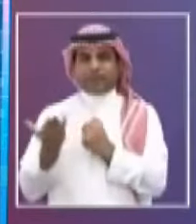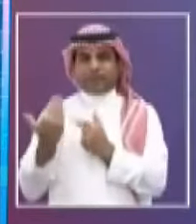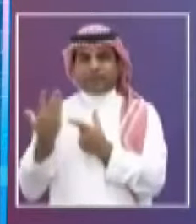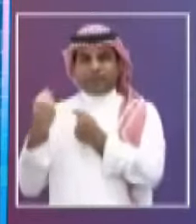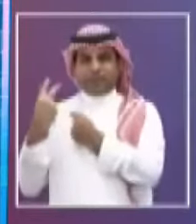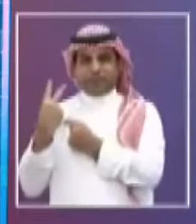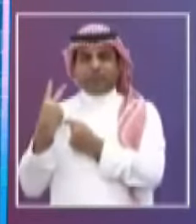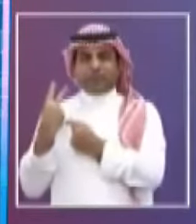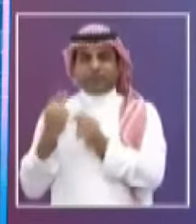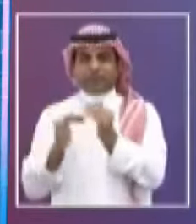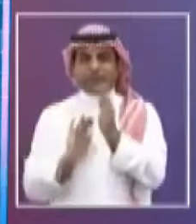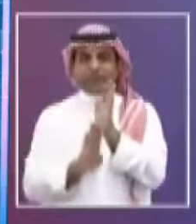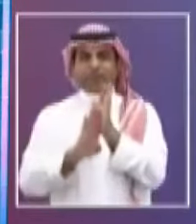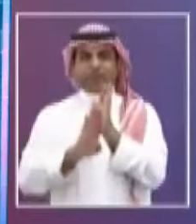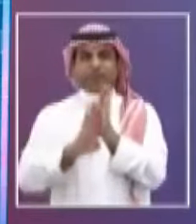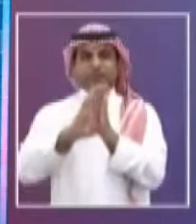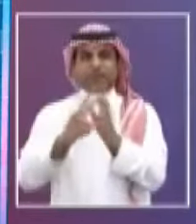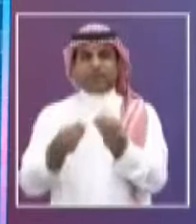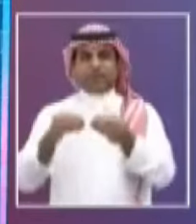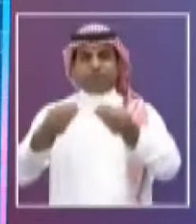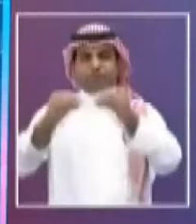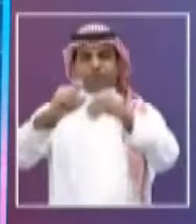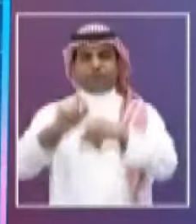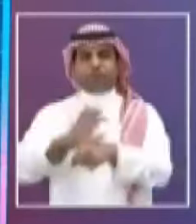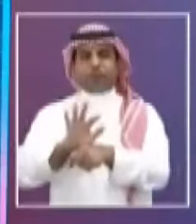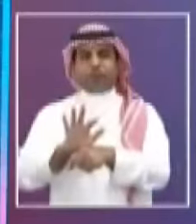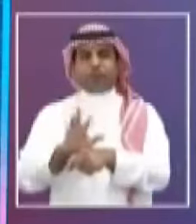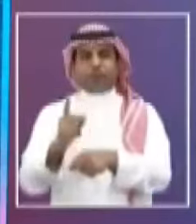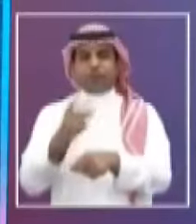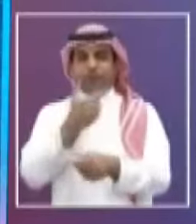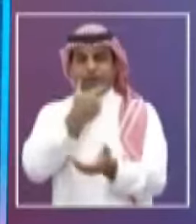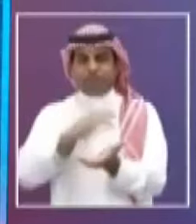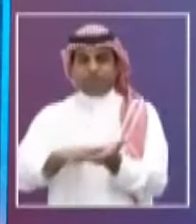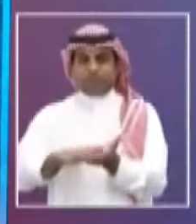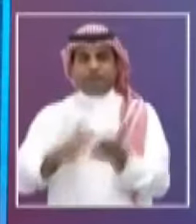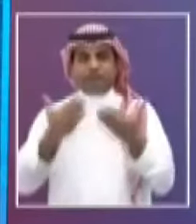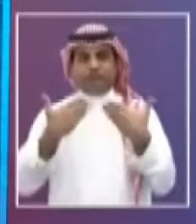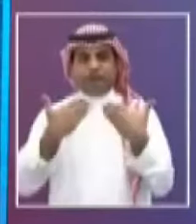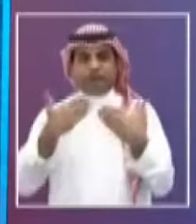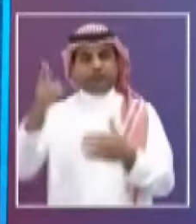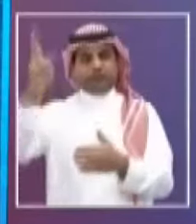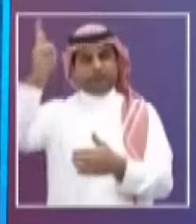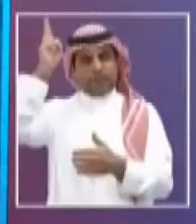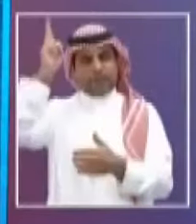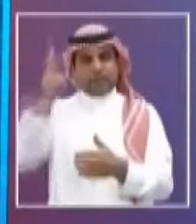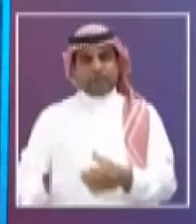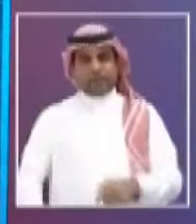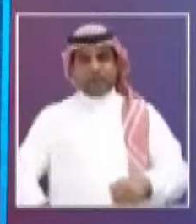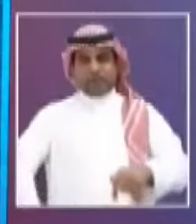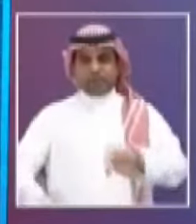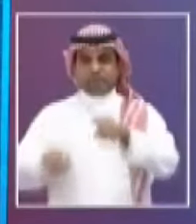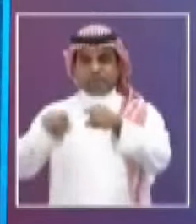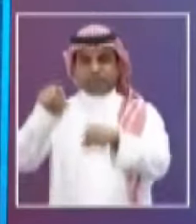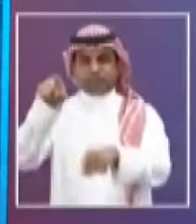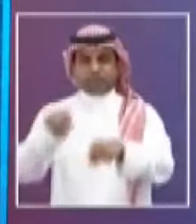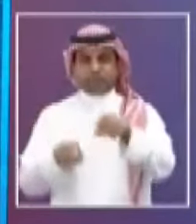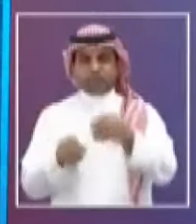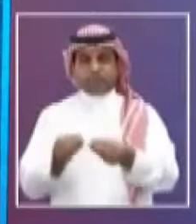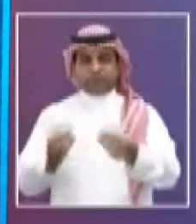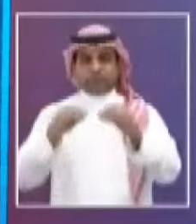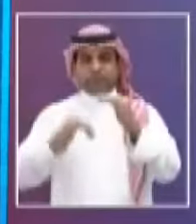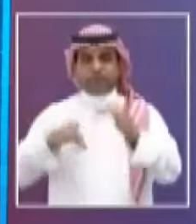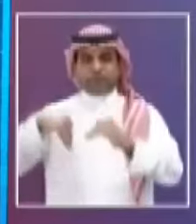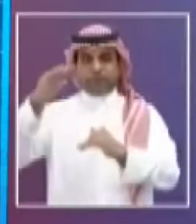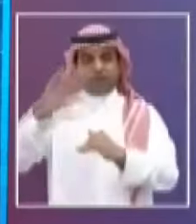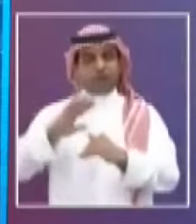الماضيين ارتفاع في الأسبوع الأخير مقارنة باللي قبله في الرياض ومكة المكرمة وجازان. هذه المستويات ليست في أعلى